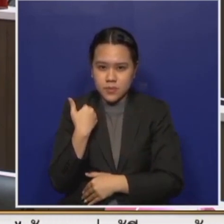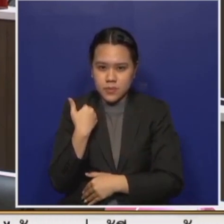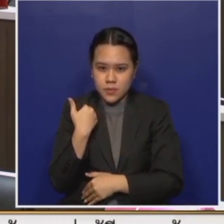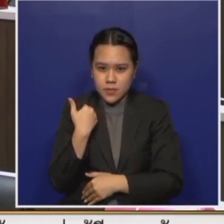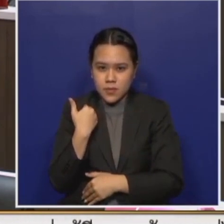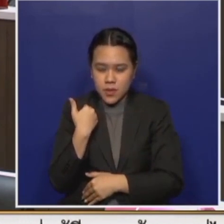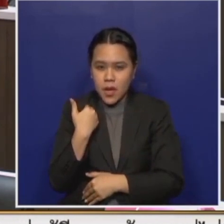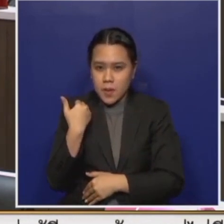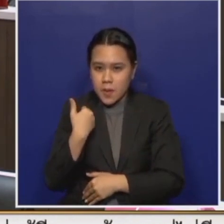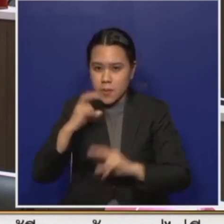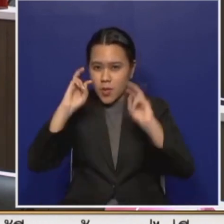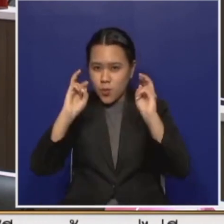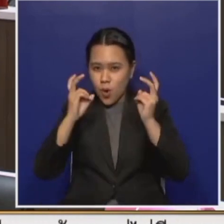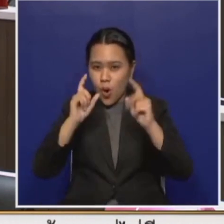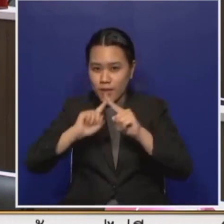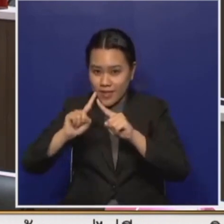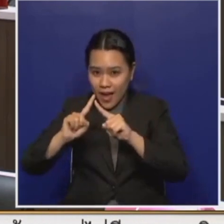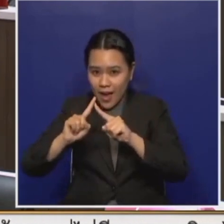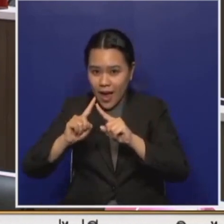หลายเรื่องใที่ทางการตอบ 1 ไม่ตอบ